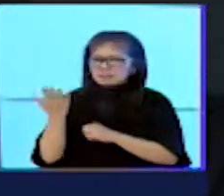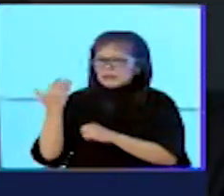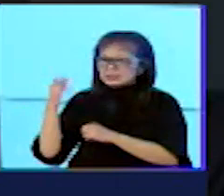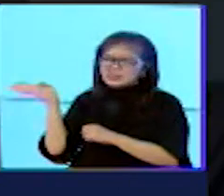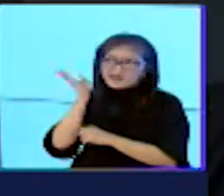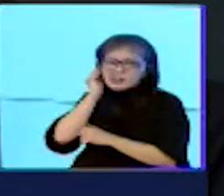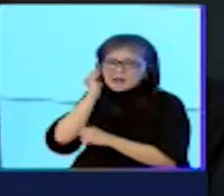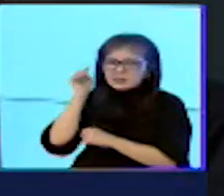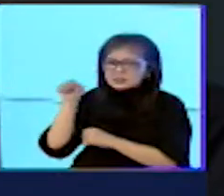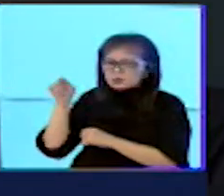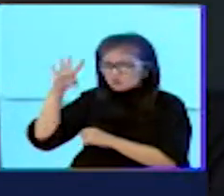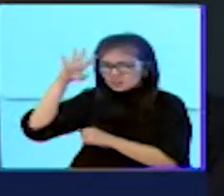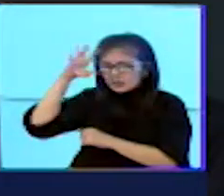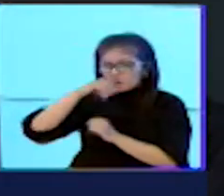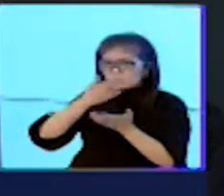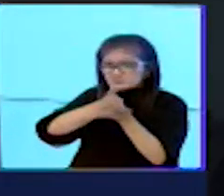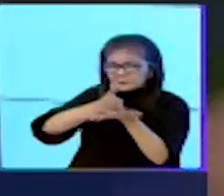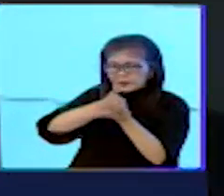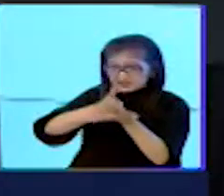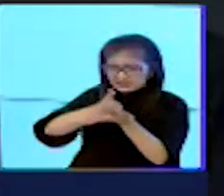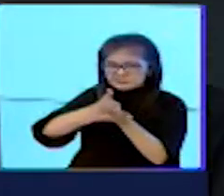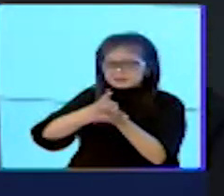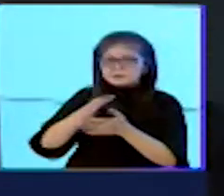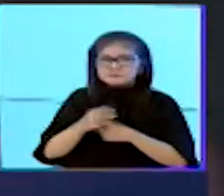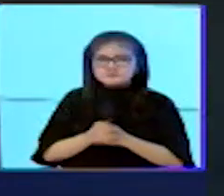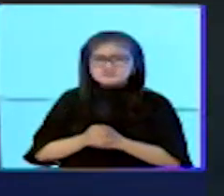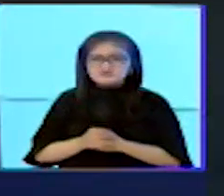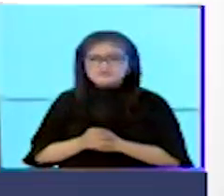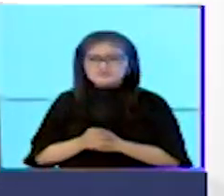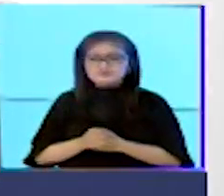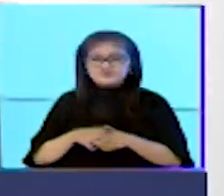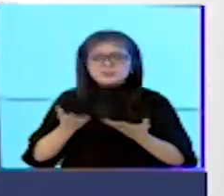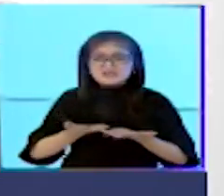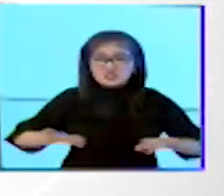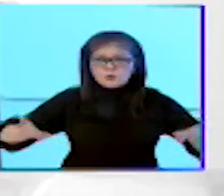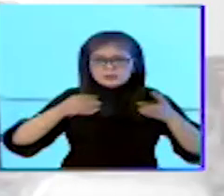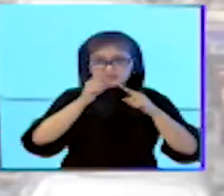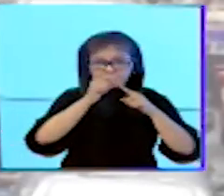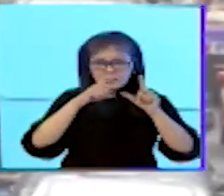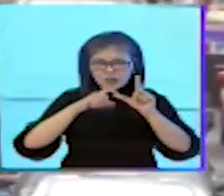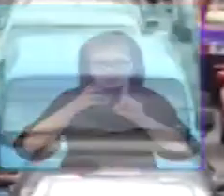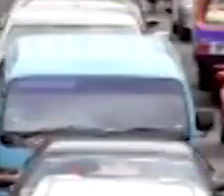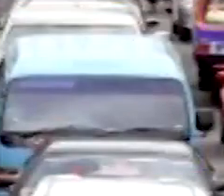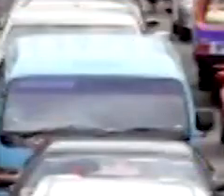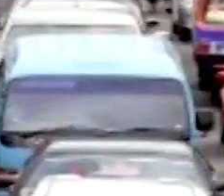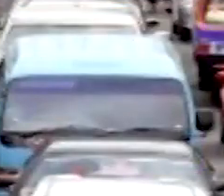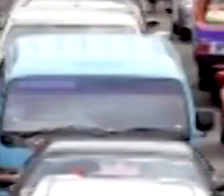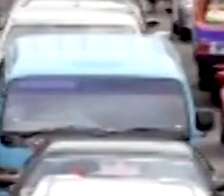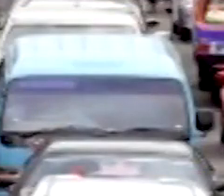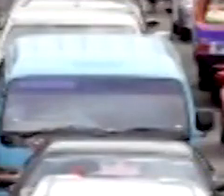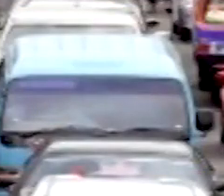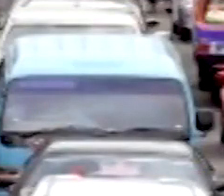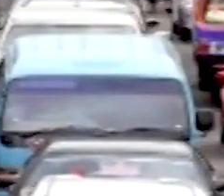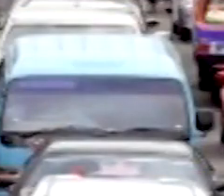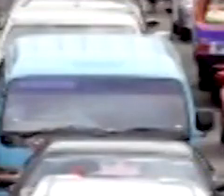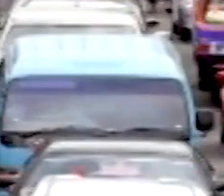untuk membatasi salah satunya terutama di SPBU ini pergi nomor 88 tahun